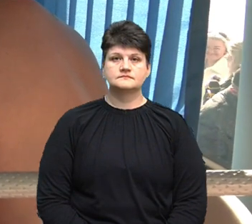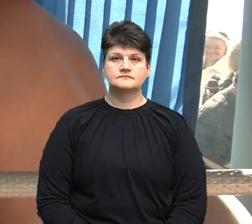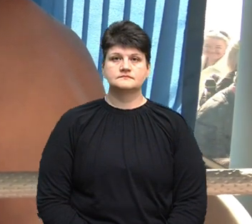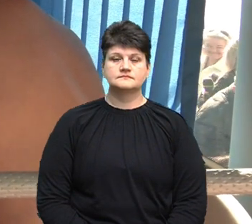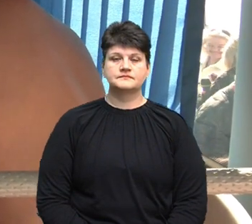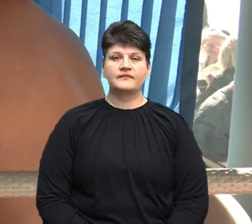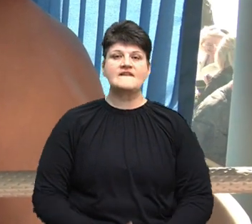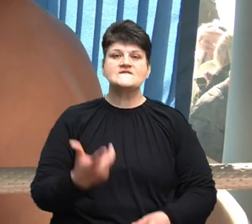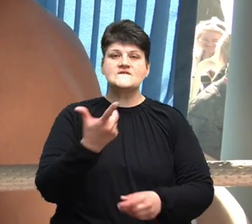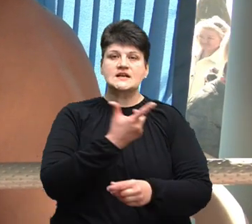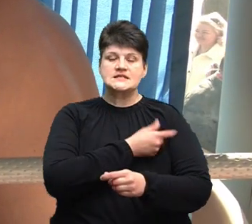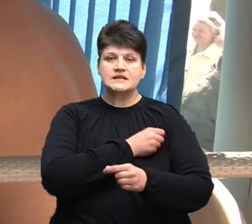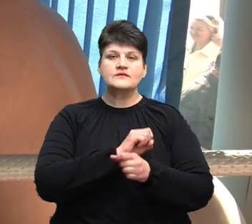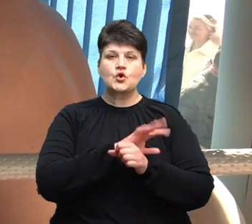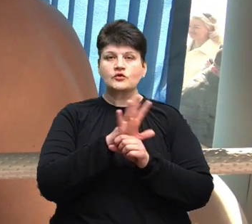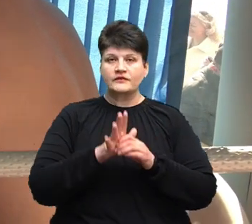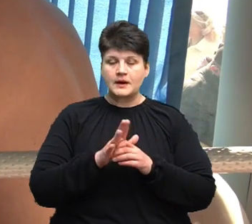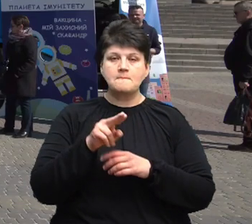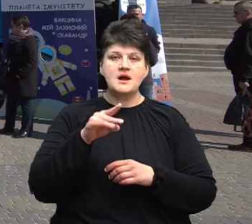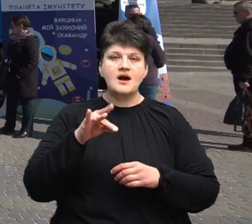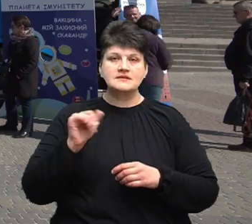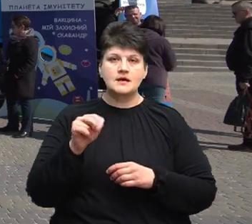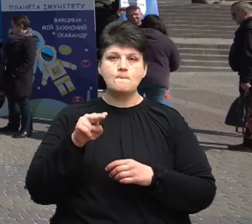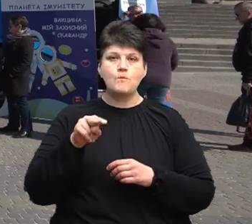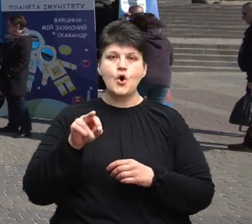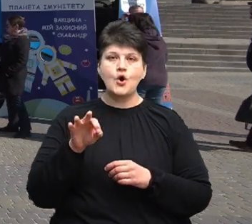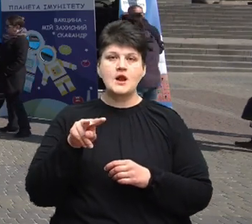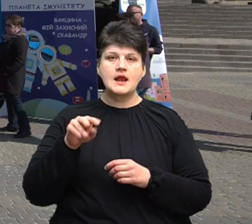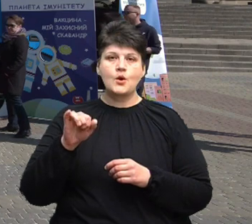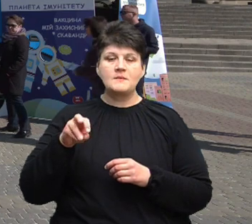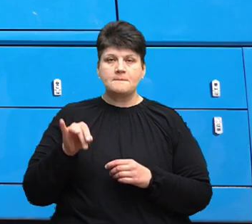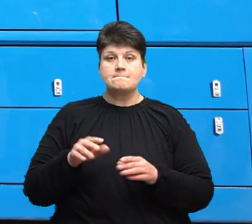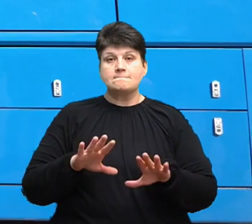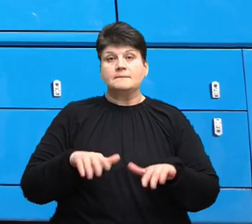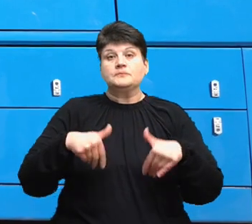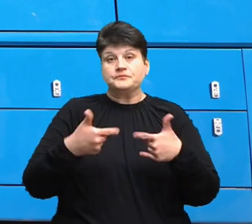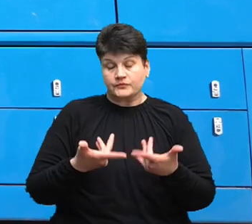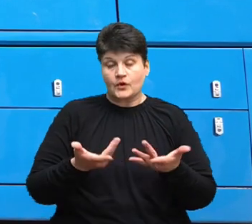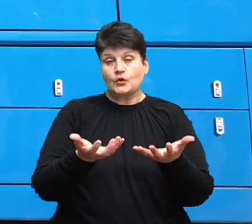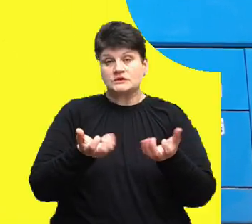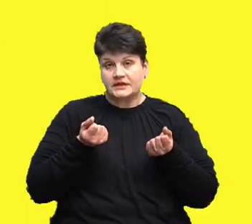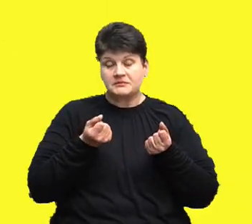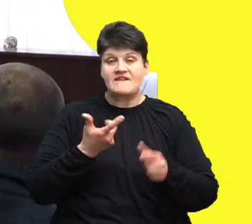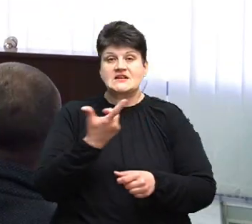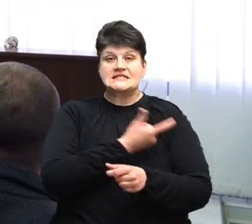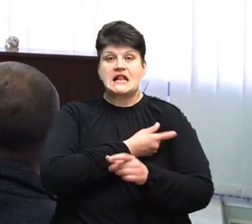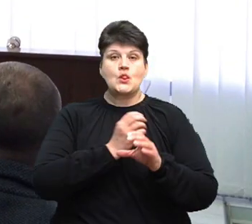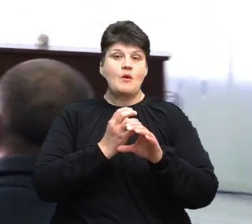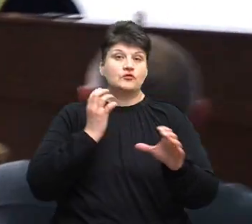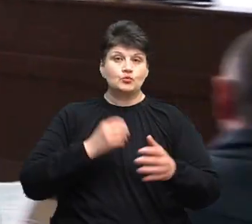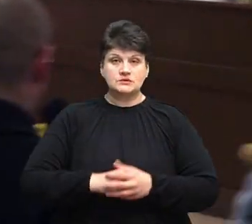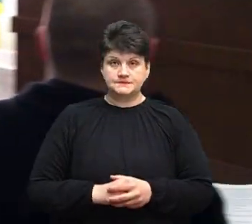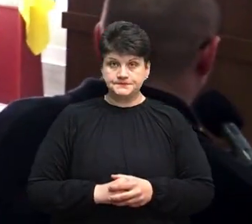Вакцини від коронавірусу, правця та поліомієліту пропонують отримати тернополянам у вакцинальному автобусі.